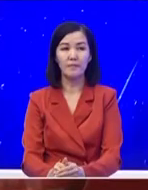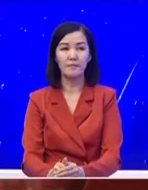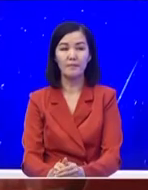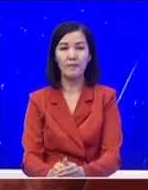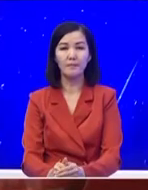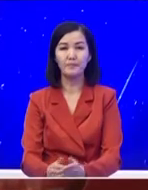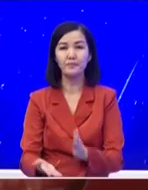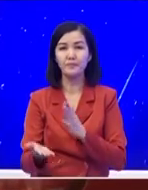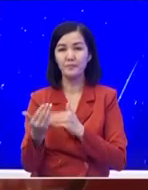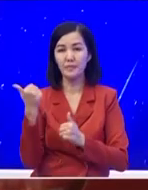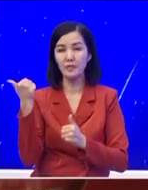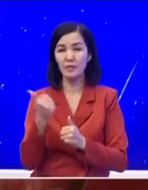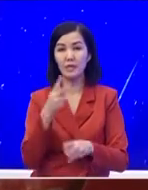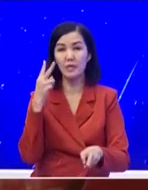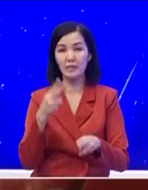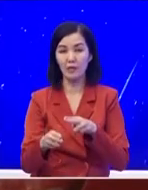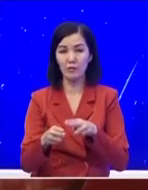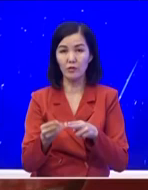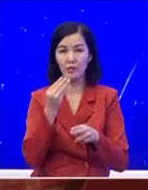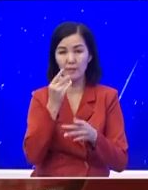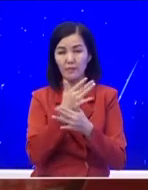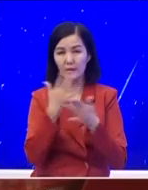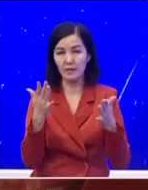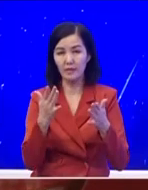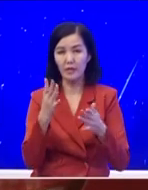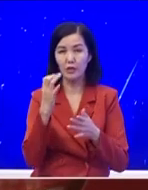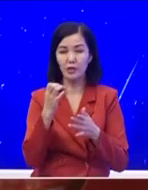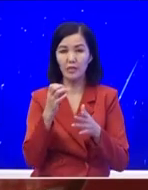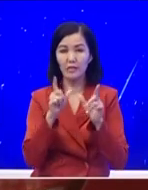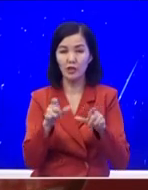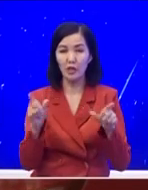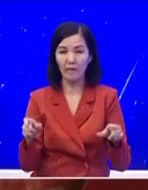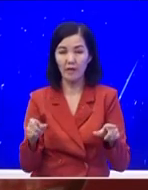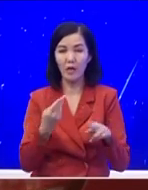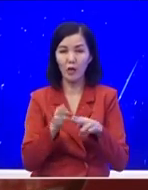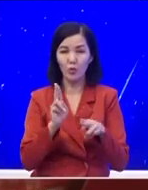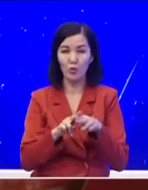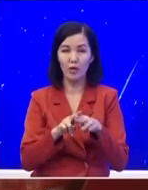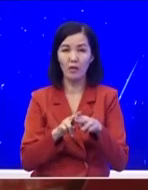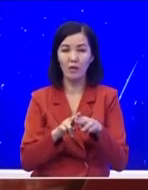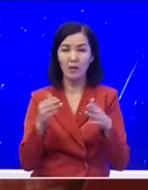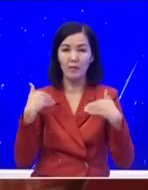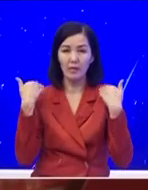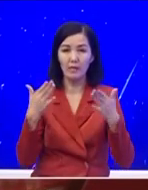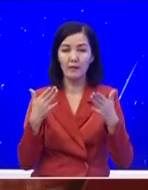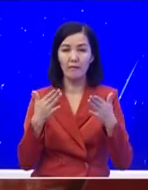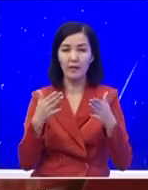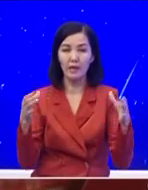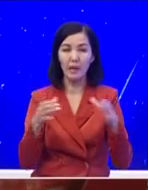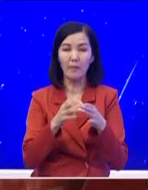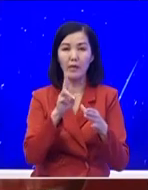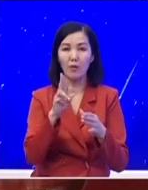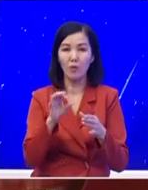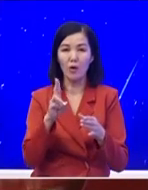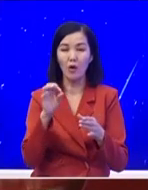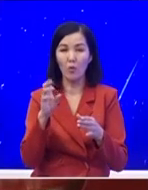Буквально на той неделе мы закончили развозку продуктов на 400 человек, которые тоже предоставила компания Coca-Cola. На